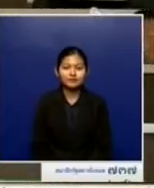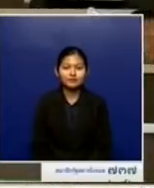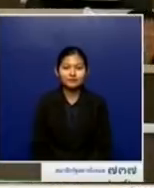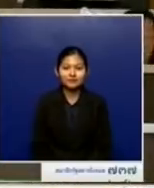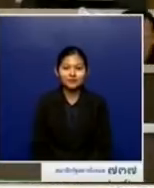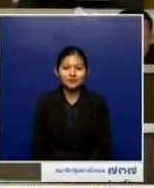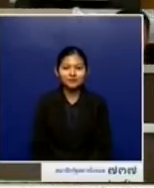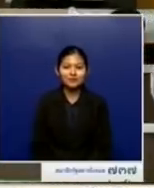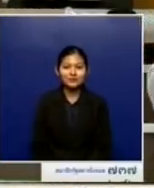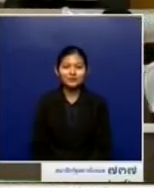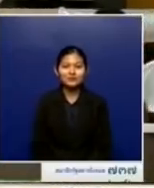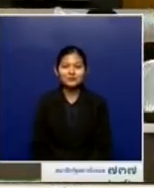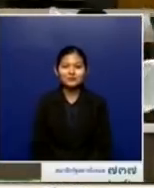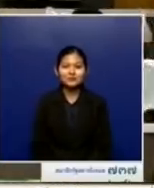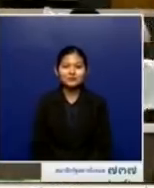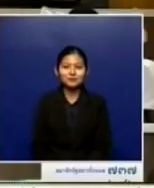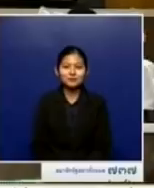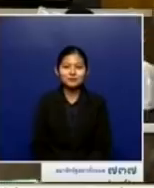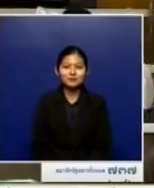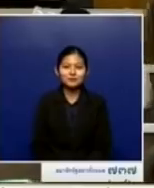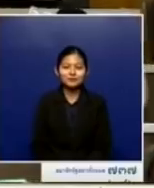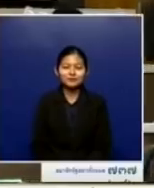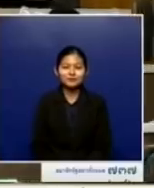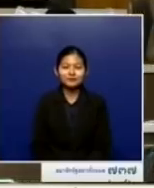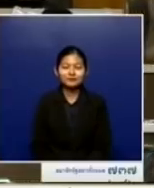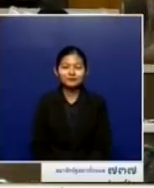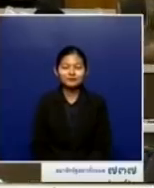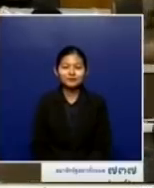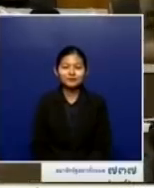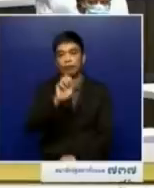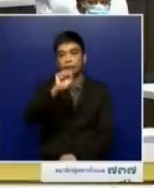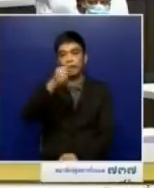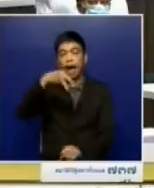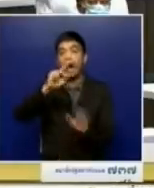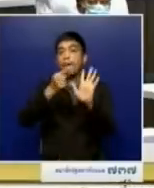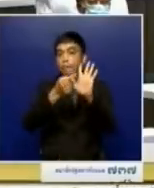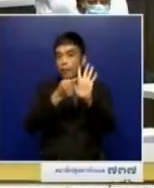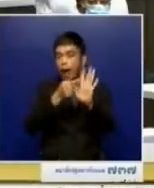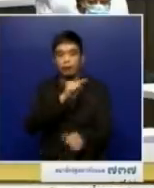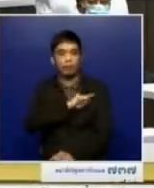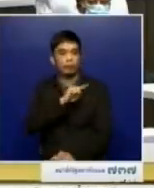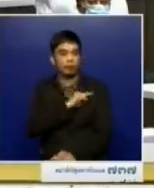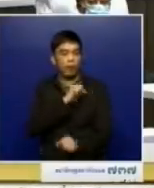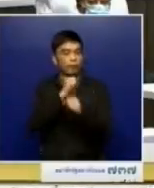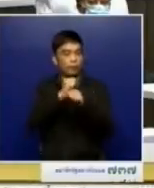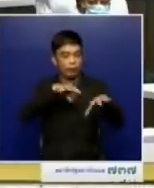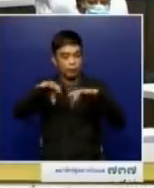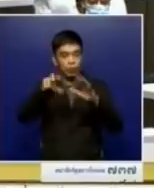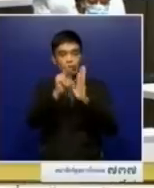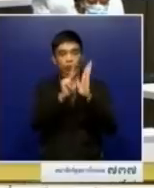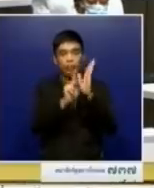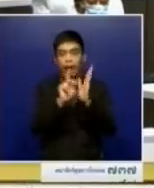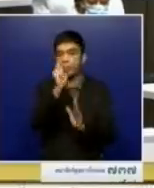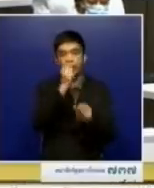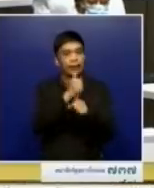การเมืองในสภาถือว่าคุกรุ่นมากขึ้นเรื่อยๆเมื่อวานนี้อดีตนายกอภิสิทธิ์เวชชาชีวะบอกว่าพลเอกประยุทธ์กำลังทำให้เกิดระเบิดเวลาการชุมนุมบนท้องถนน